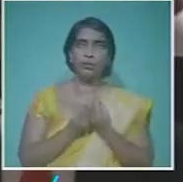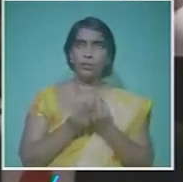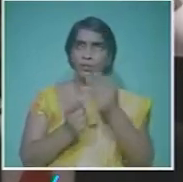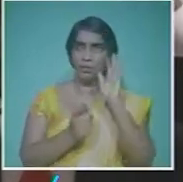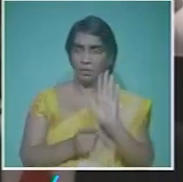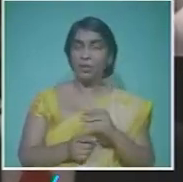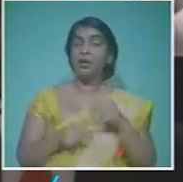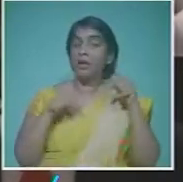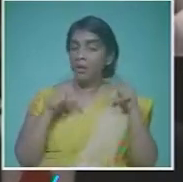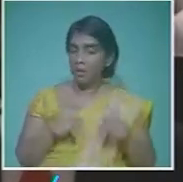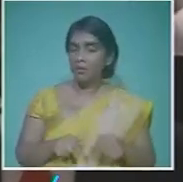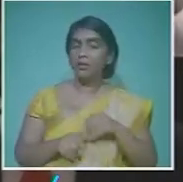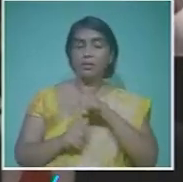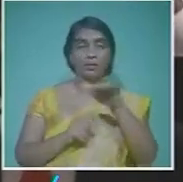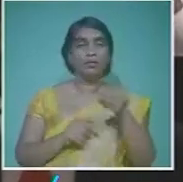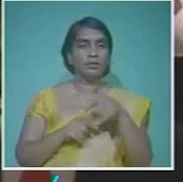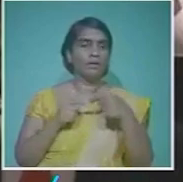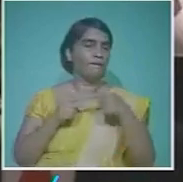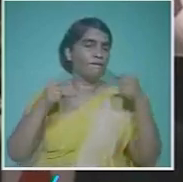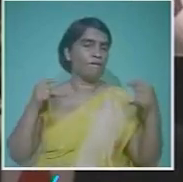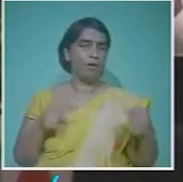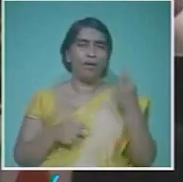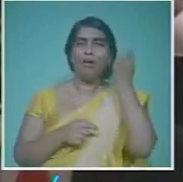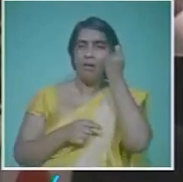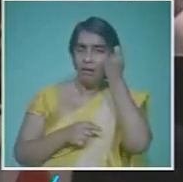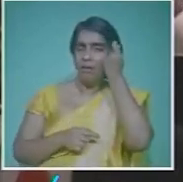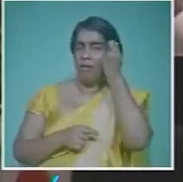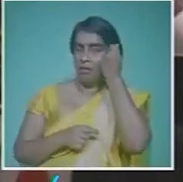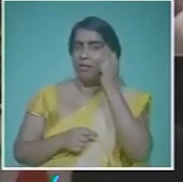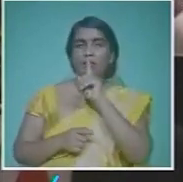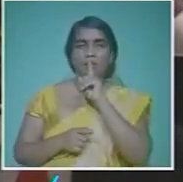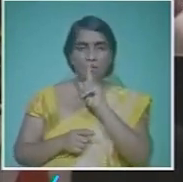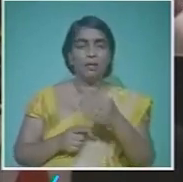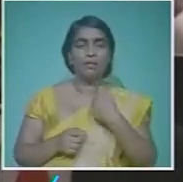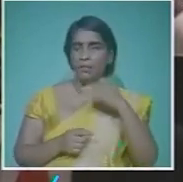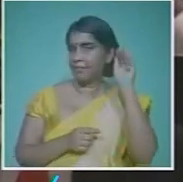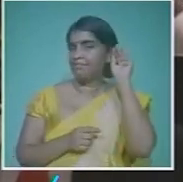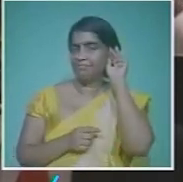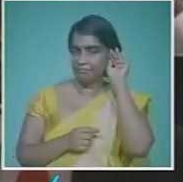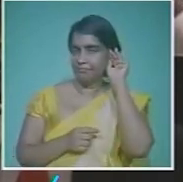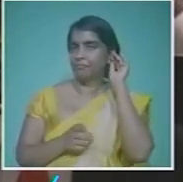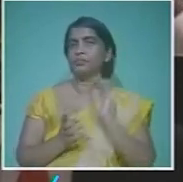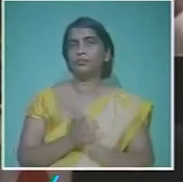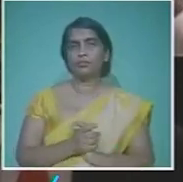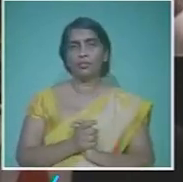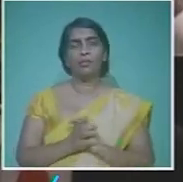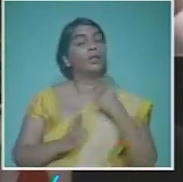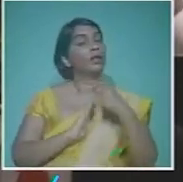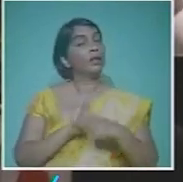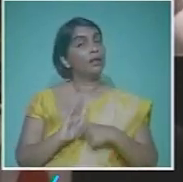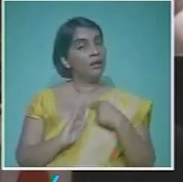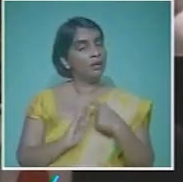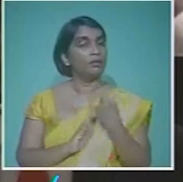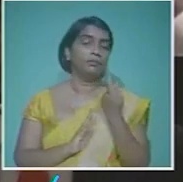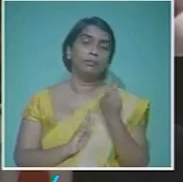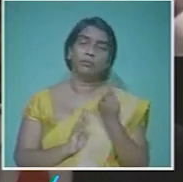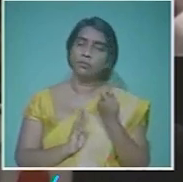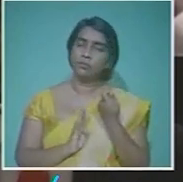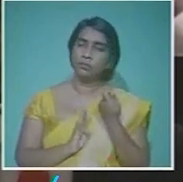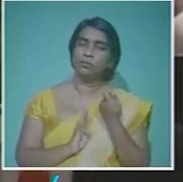යුතුයි අදත් මේ සභාවීට විරුද්ධ මතයන් කිහිපයක් කතා කරනවා මම අහගෙන හිටියා ලංකාවේ